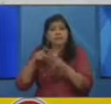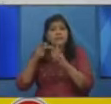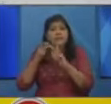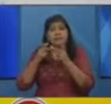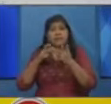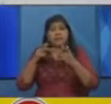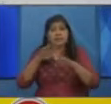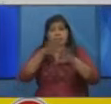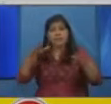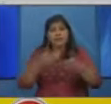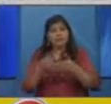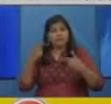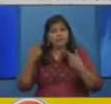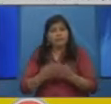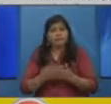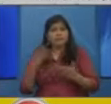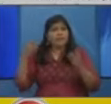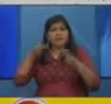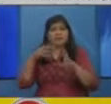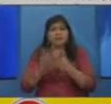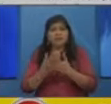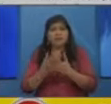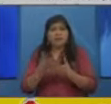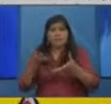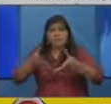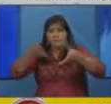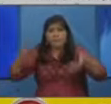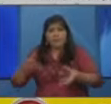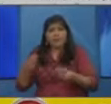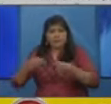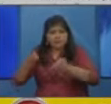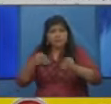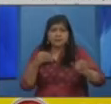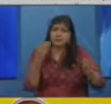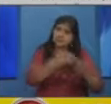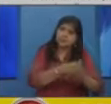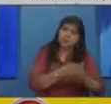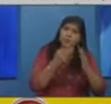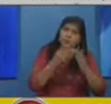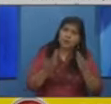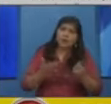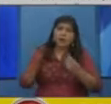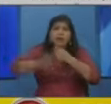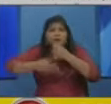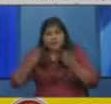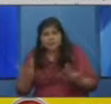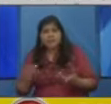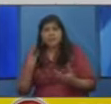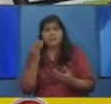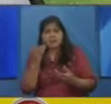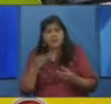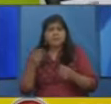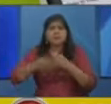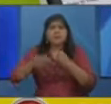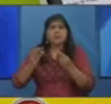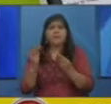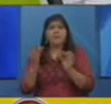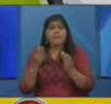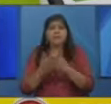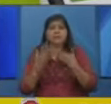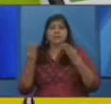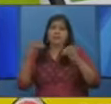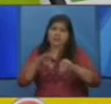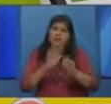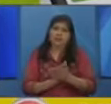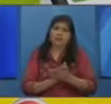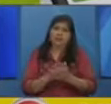जरिए किसानों को हजारों पैकेट डिलीवरी किए गए, जिसमें कपास और सब्जियों के बीज भी थे। अतुल जी